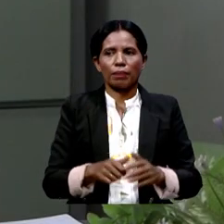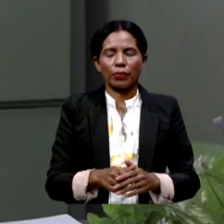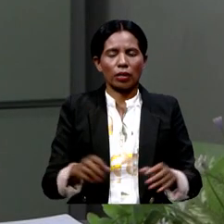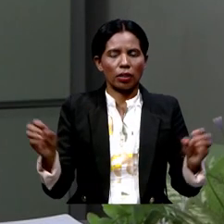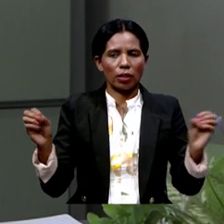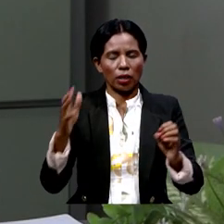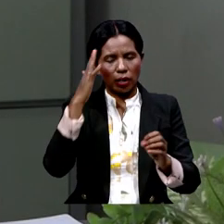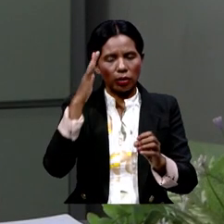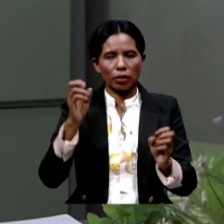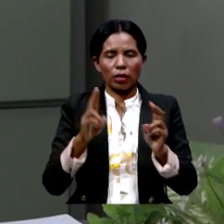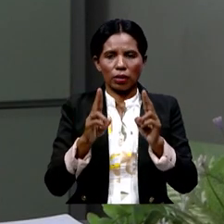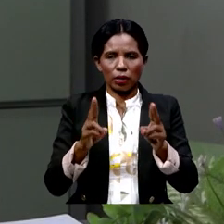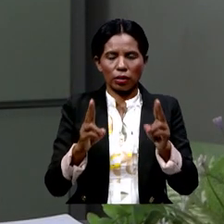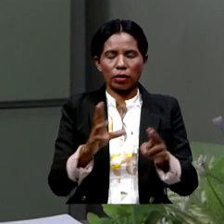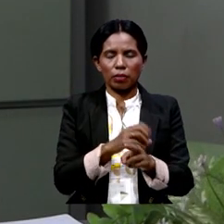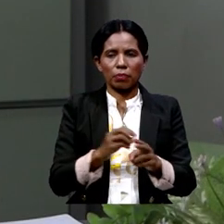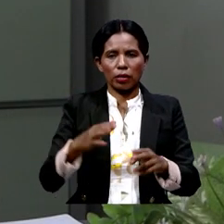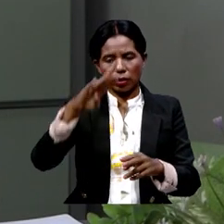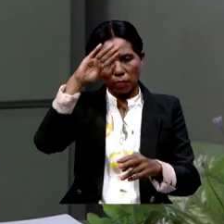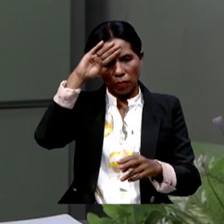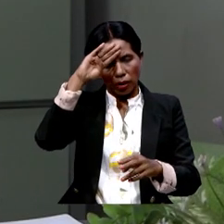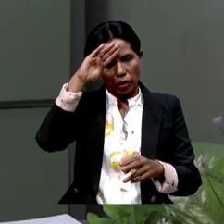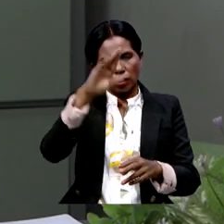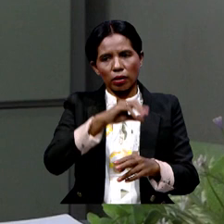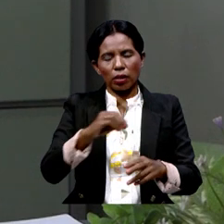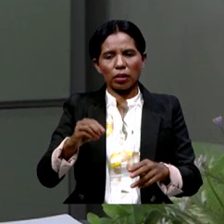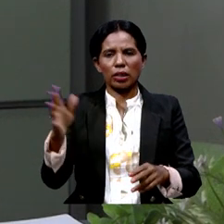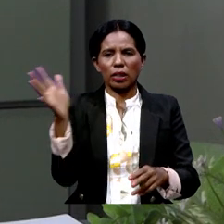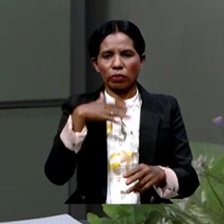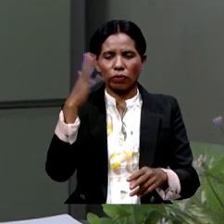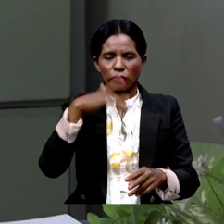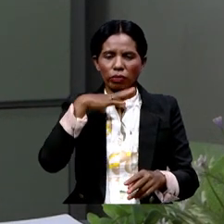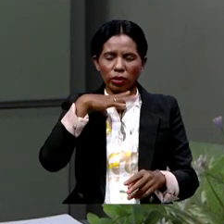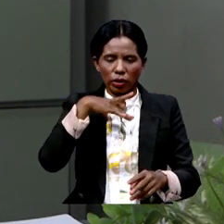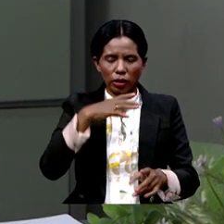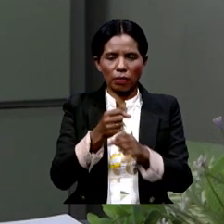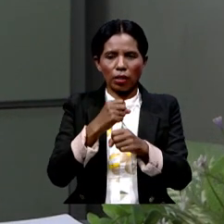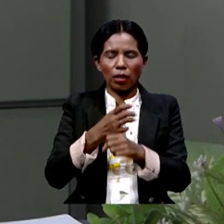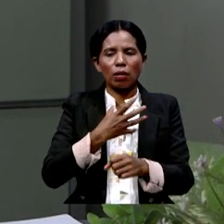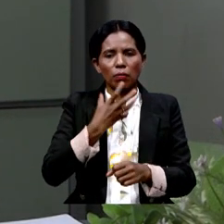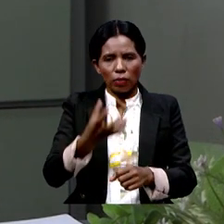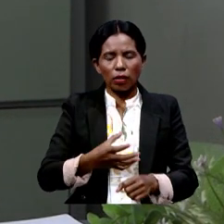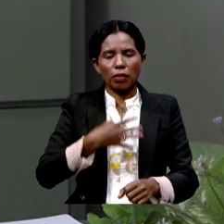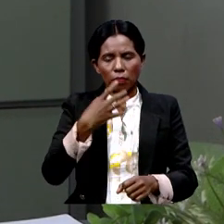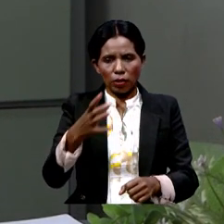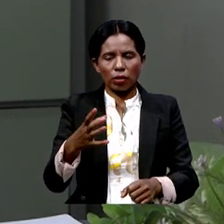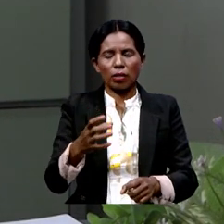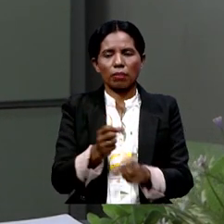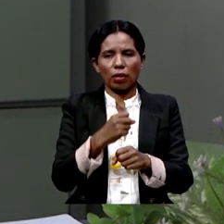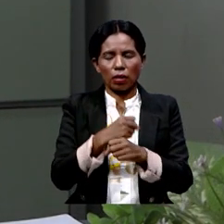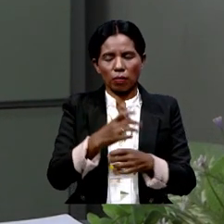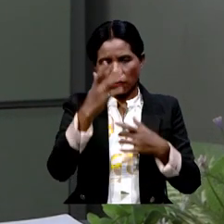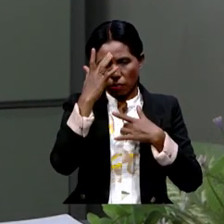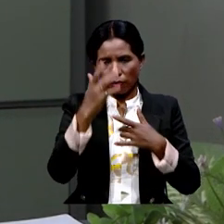malirin, beli halo imus beng, isi manas, anisan mas rai rahong sir amus beli halo mear, saya sini. Ida ni mas mula kontes. Tuir